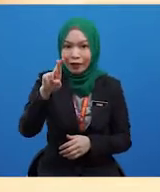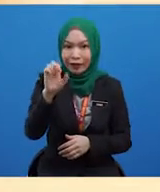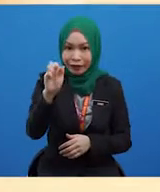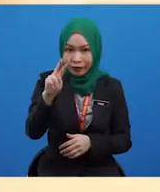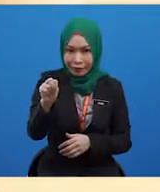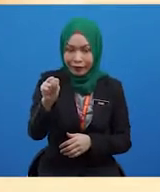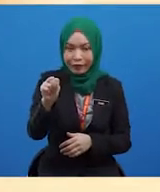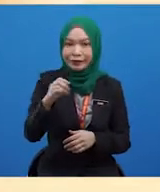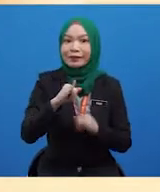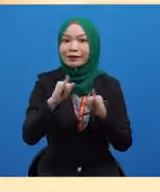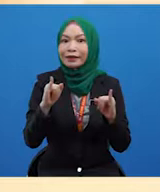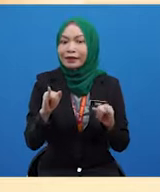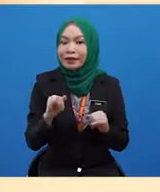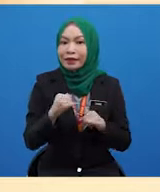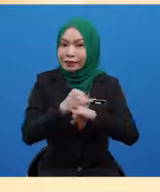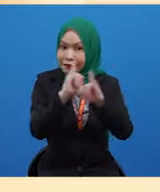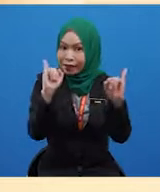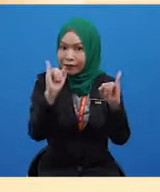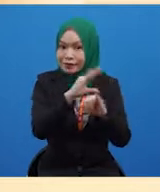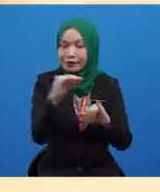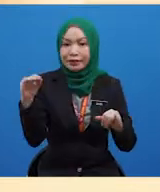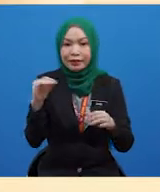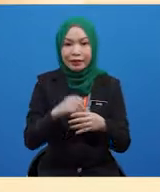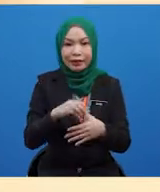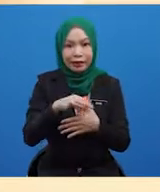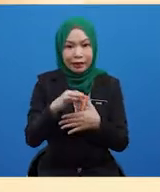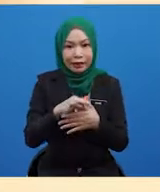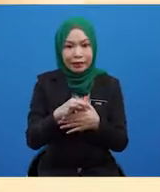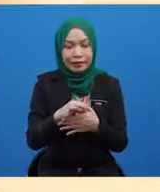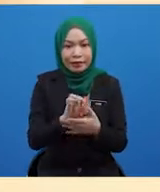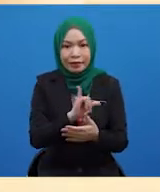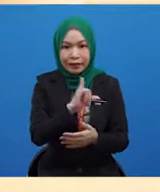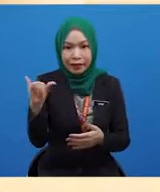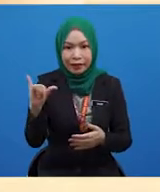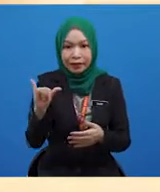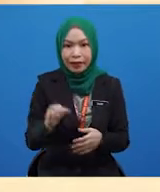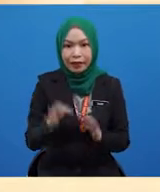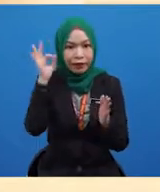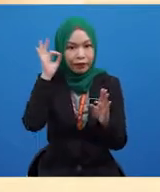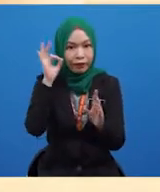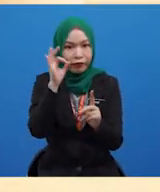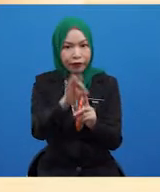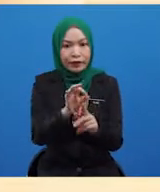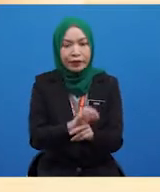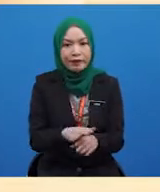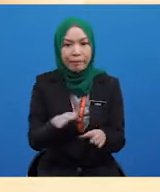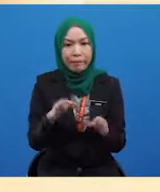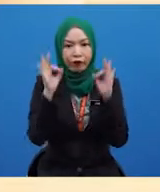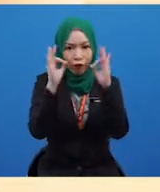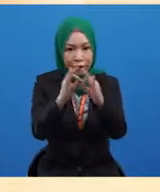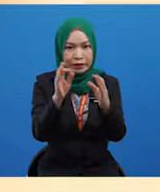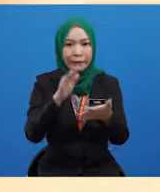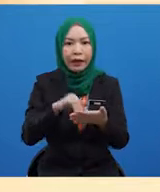adalah jelas. Kandungan keseluruhan petikan itu berfokus kepada satu perkara